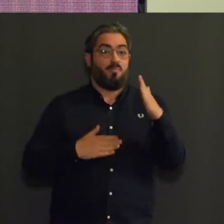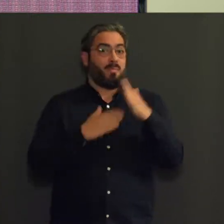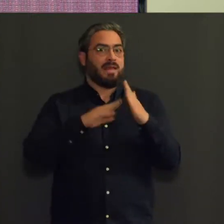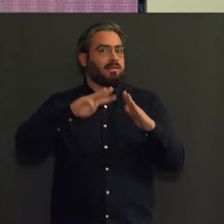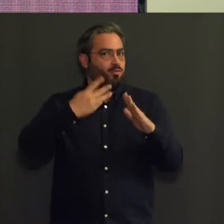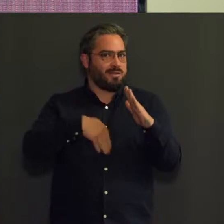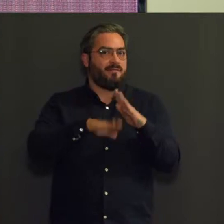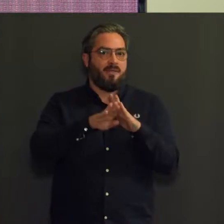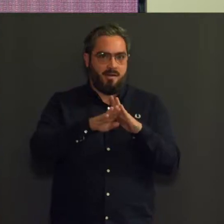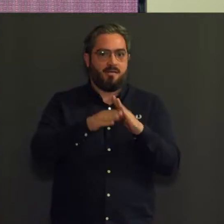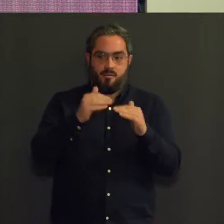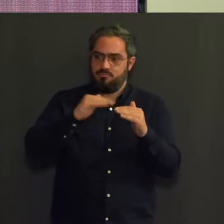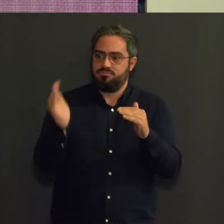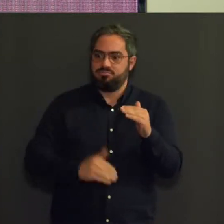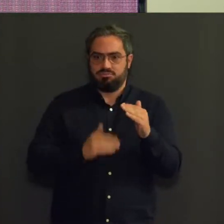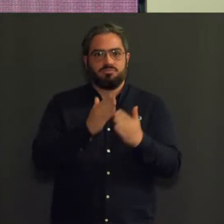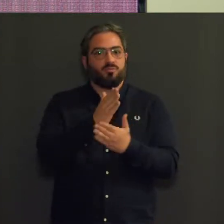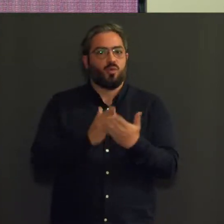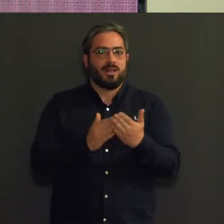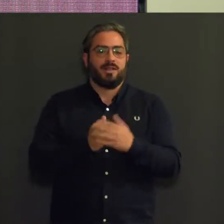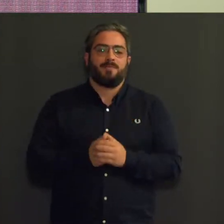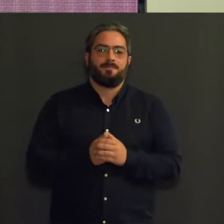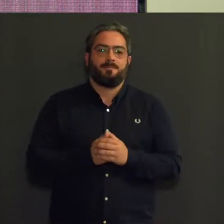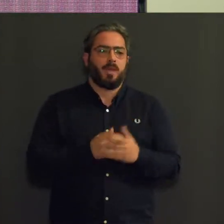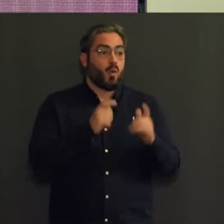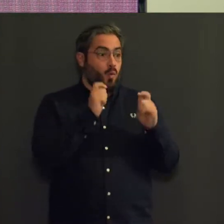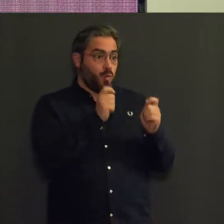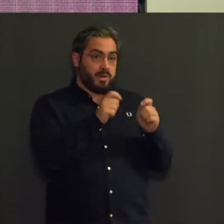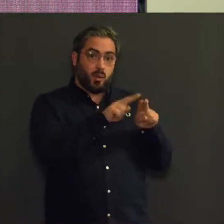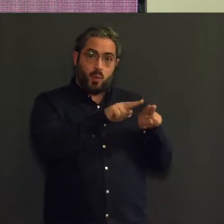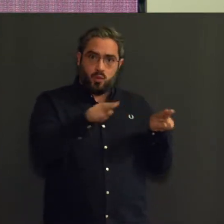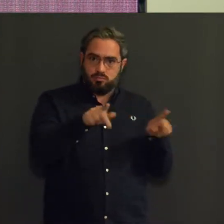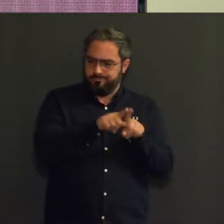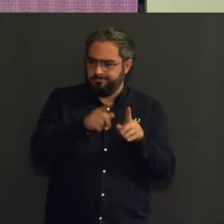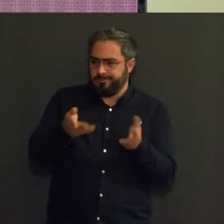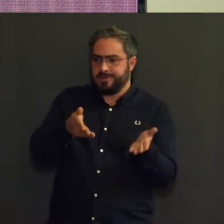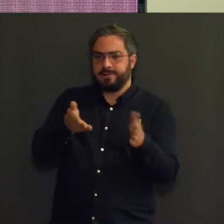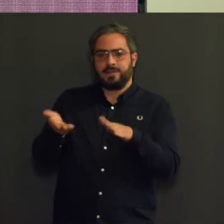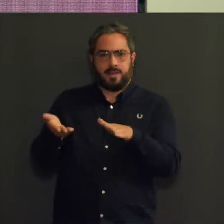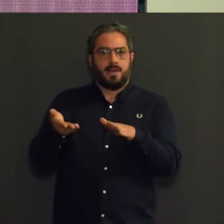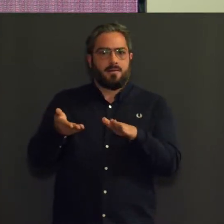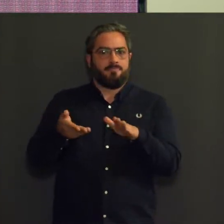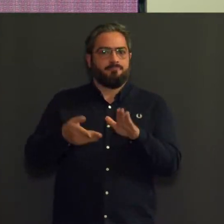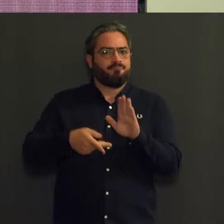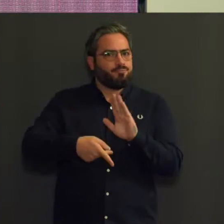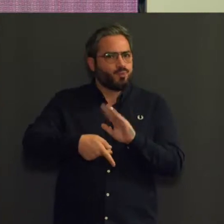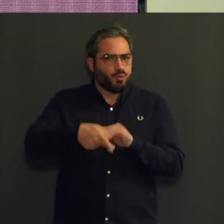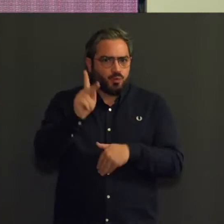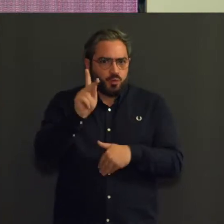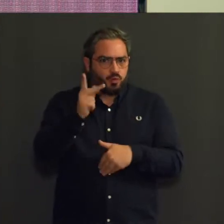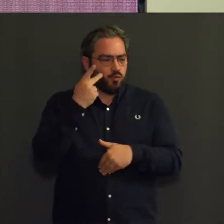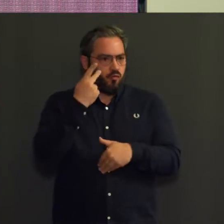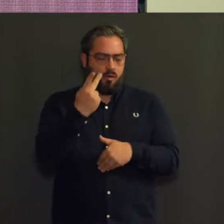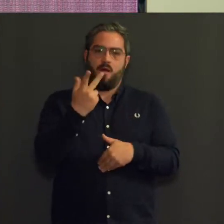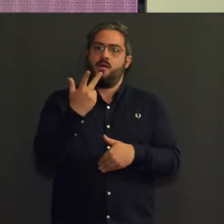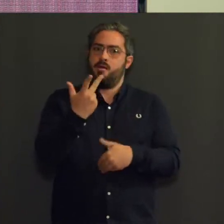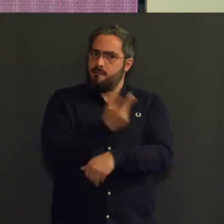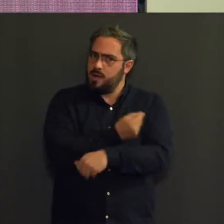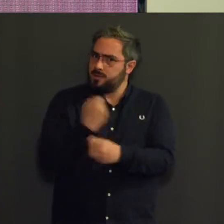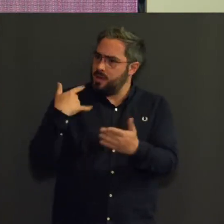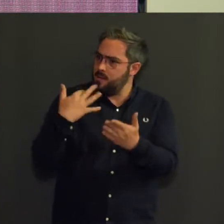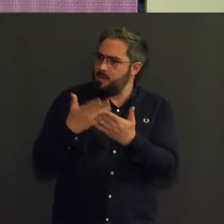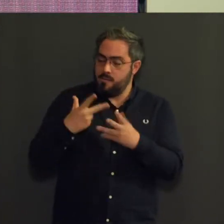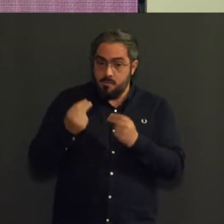vague. Dans les hôpitaux, mais aussi au niveau des décès, on récolte maintenant de plus en plus les fruits de la campagne